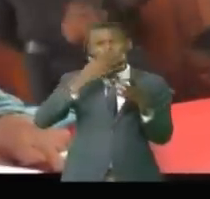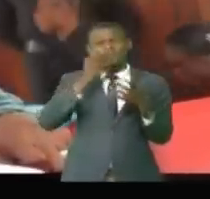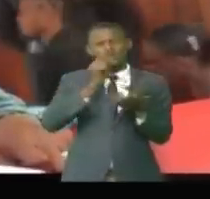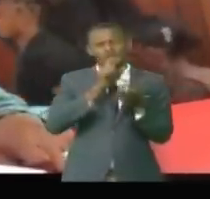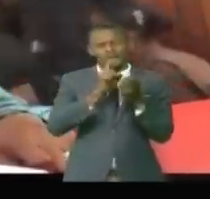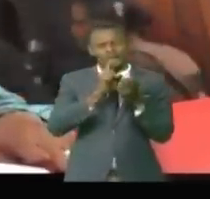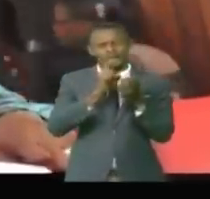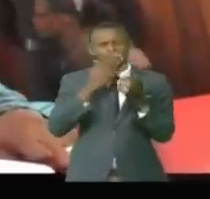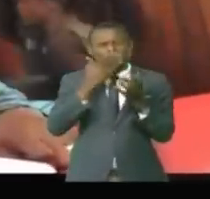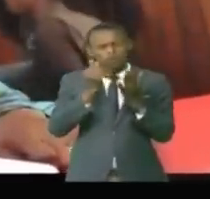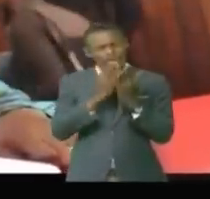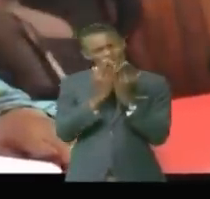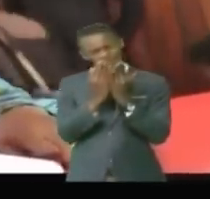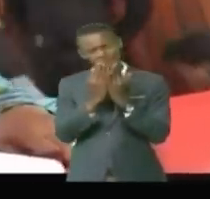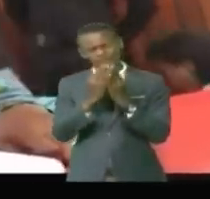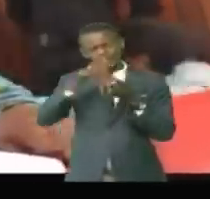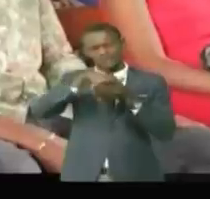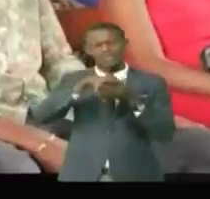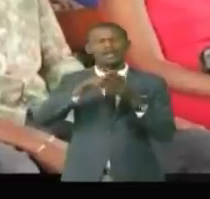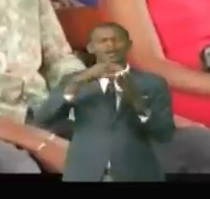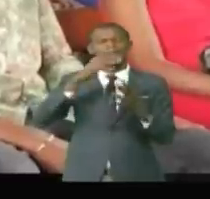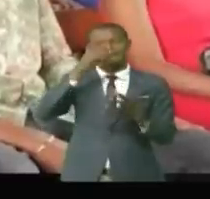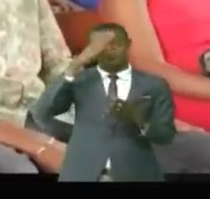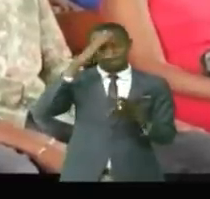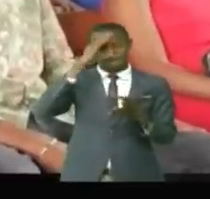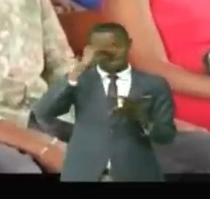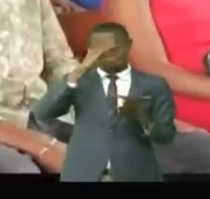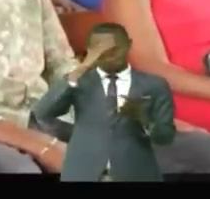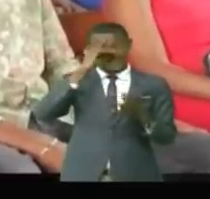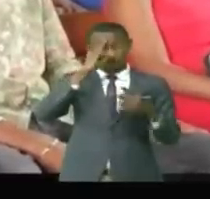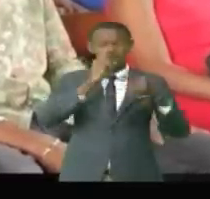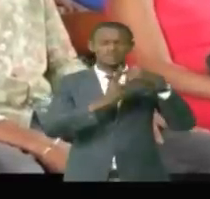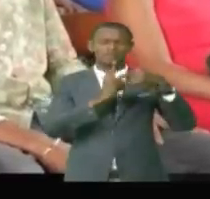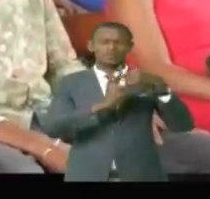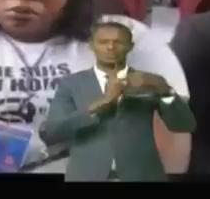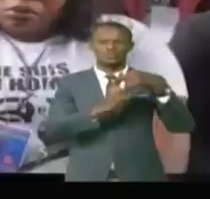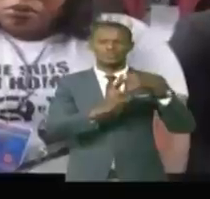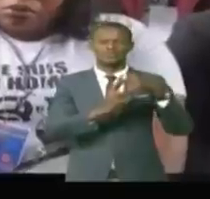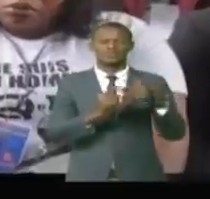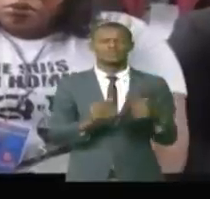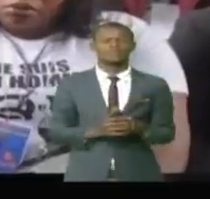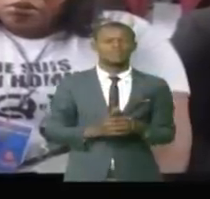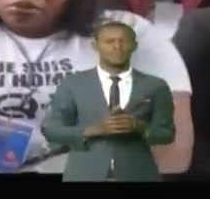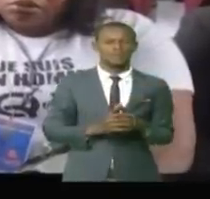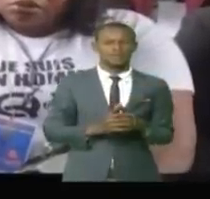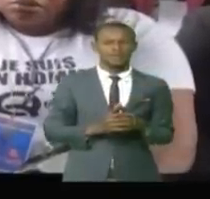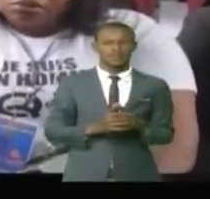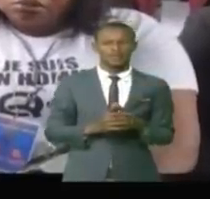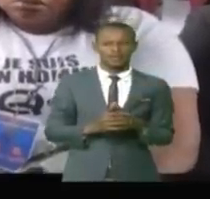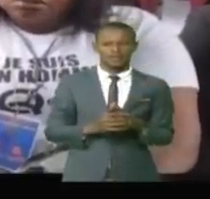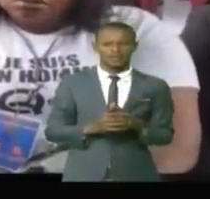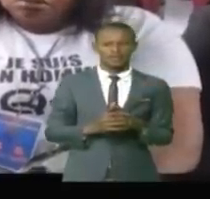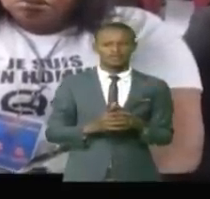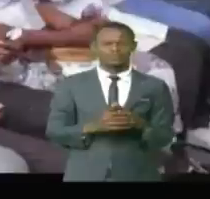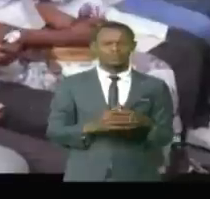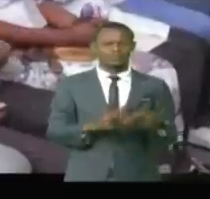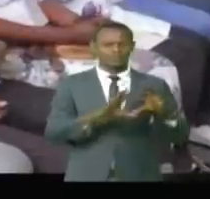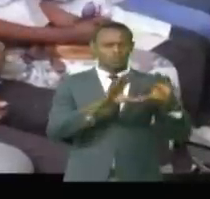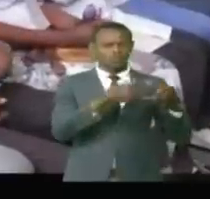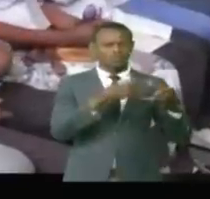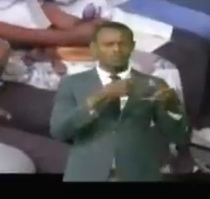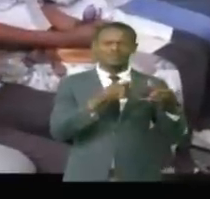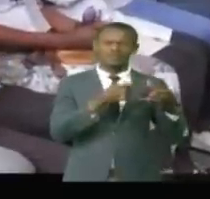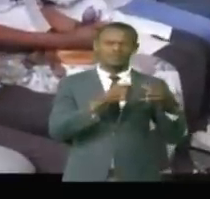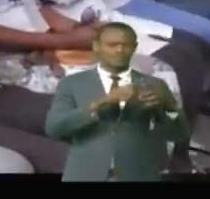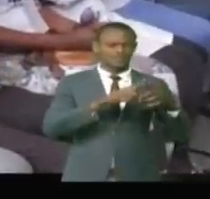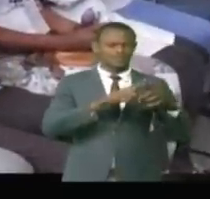la masculinité positive. C'est dans ce cadre que la cellule technique mixte de la masculinité positive a entamé cette